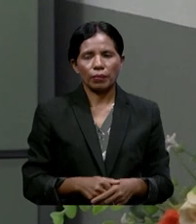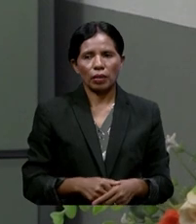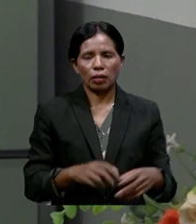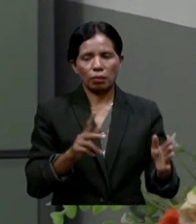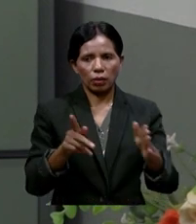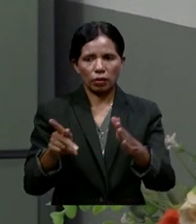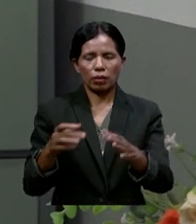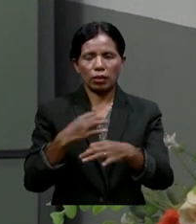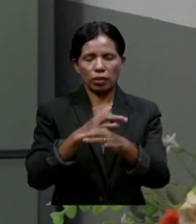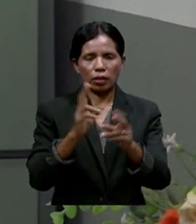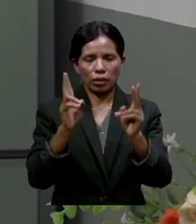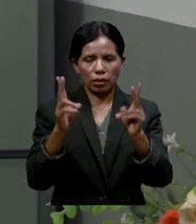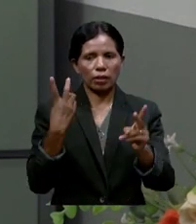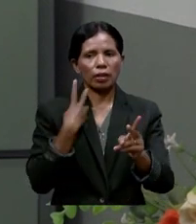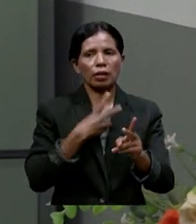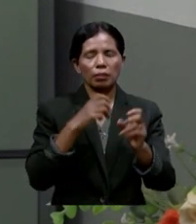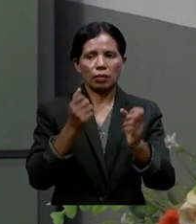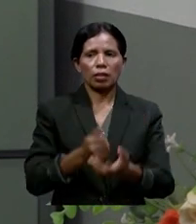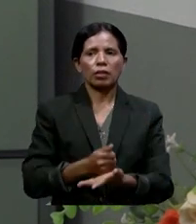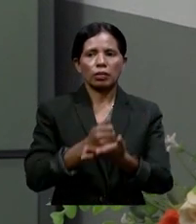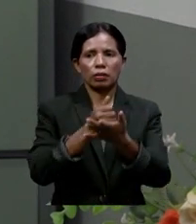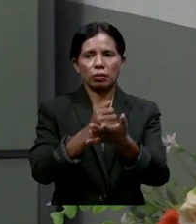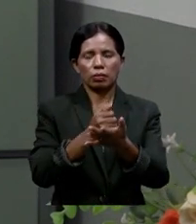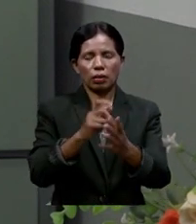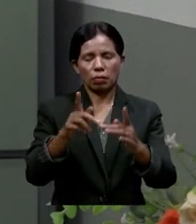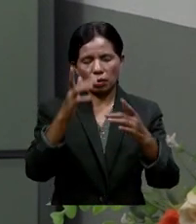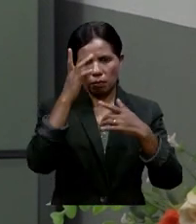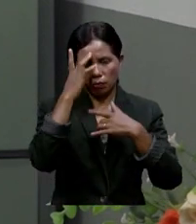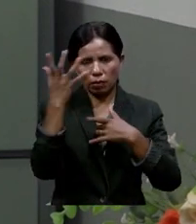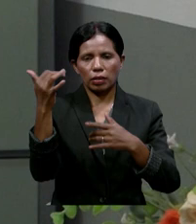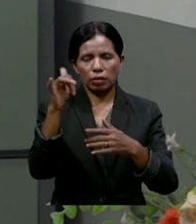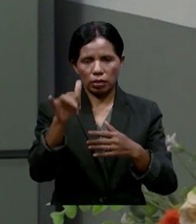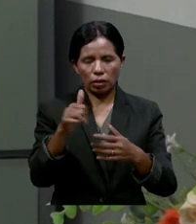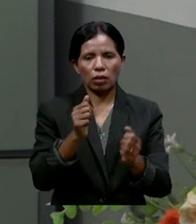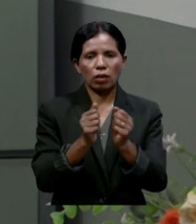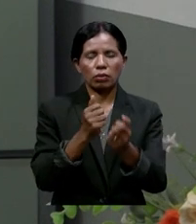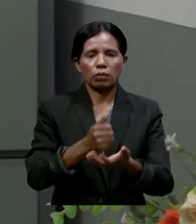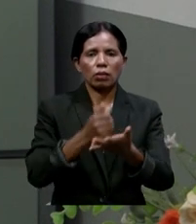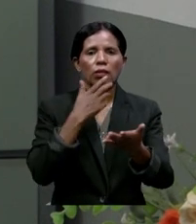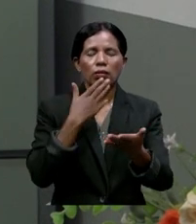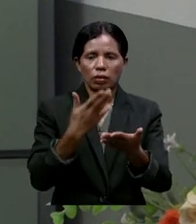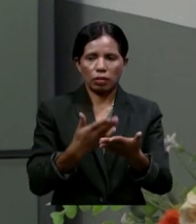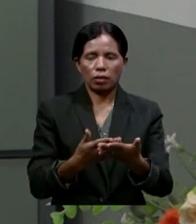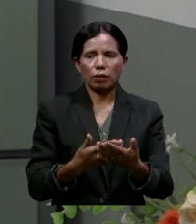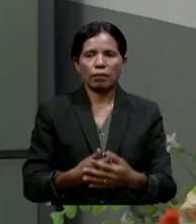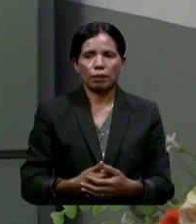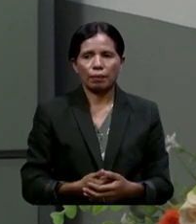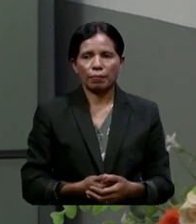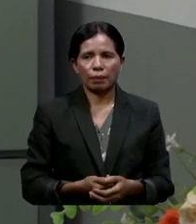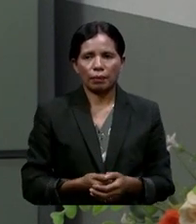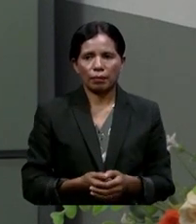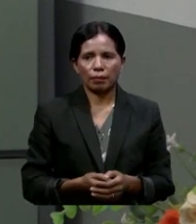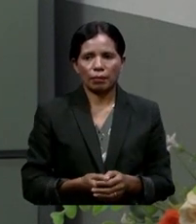ona ne par hadia lalis para ami bele atende ho pasien ba pasien mus atende ho dia ho iha privasida de ne be